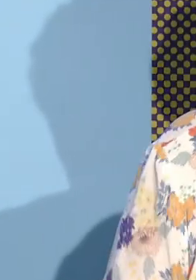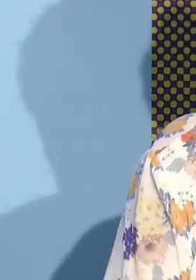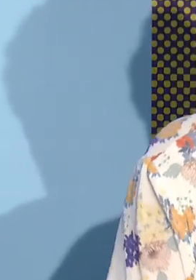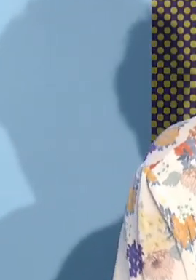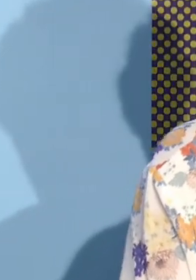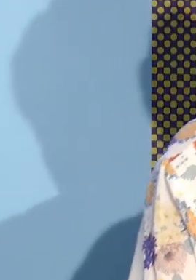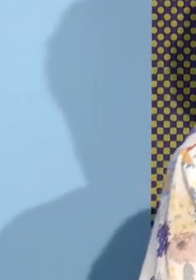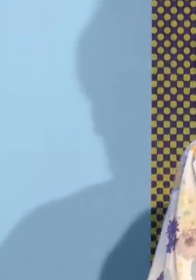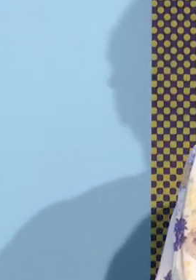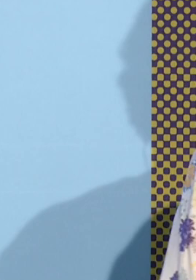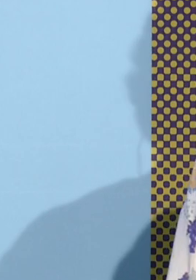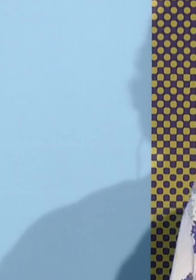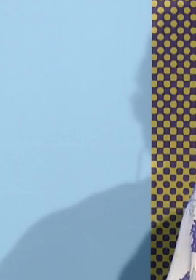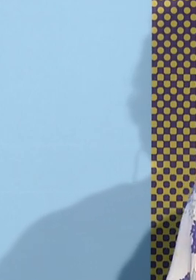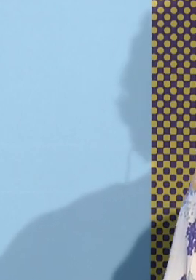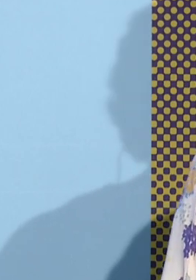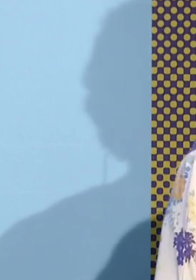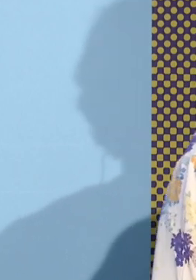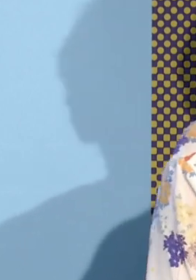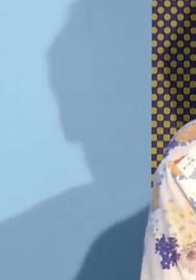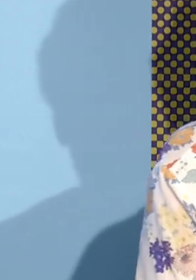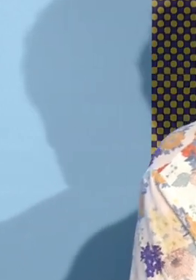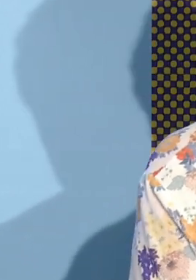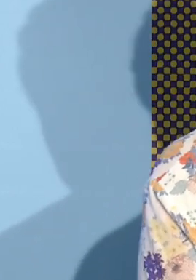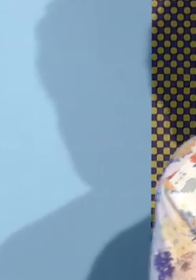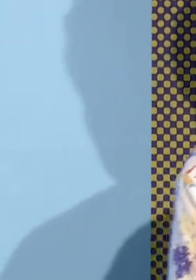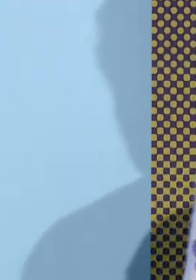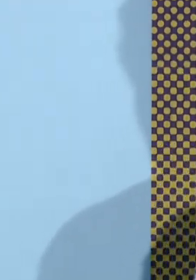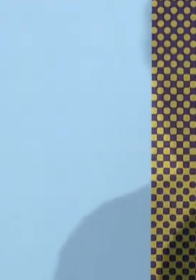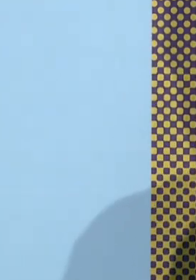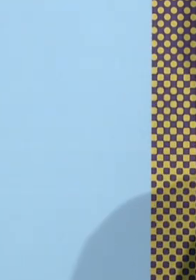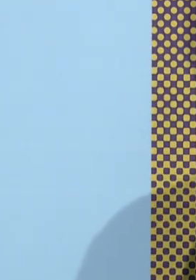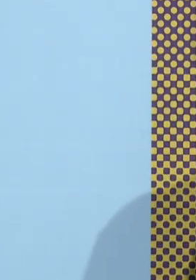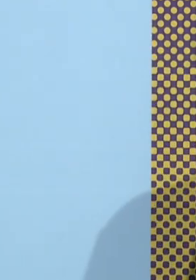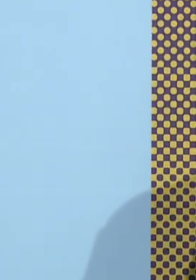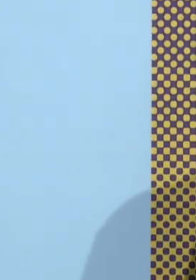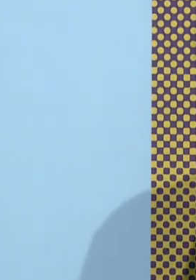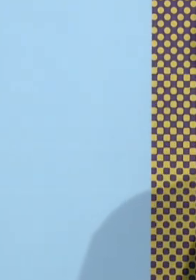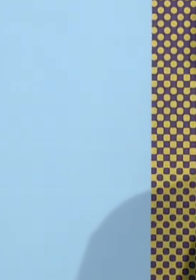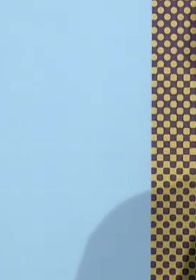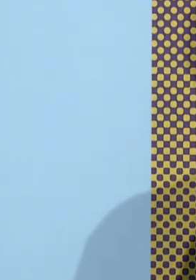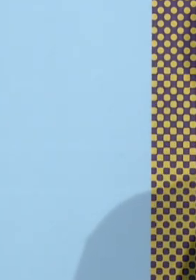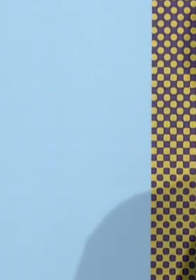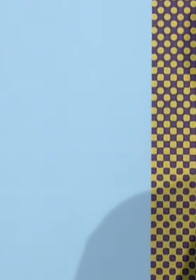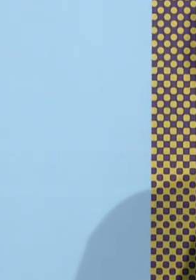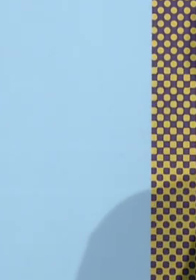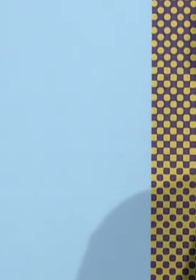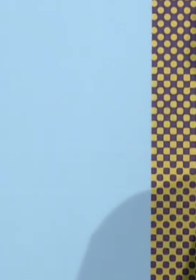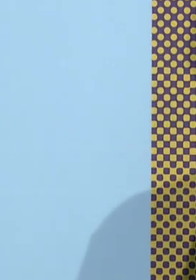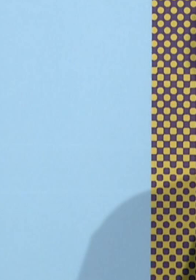Ja, det är en nidbild, svaret på frågan. Men det är klart så att vi har